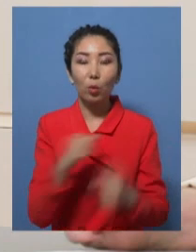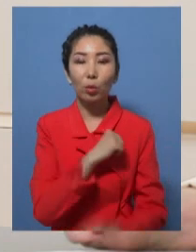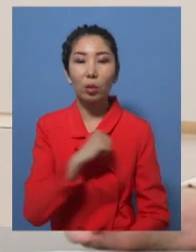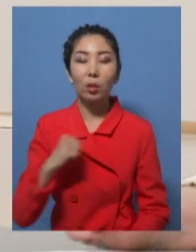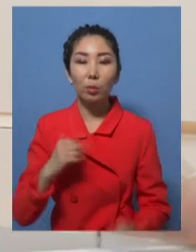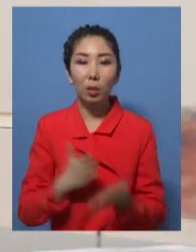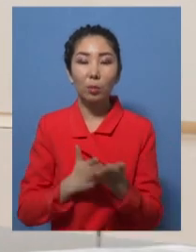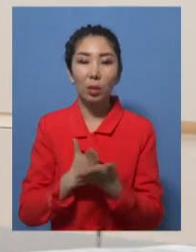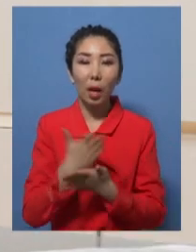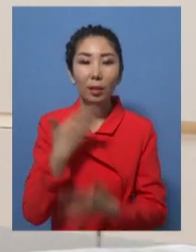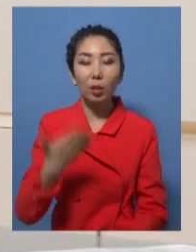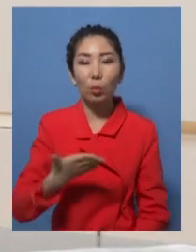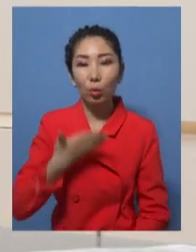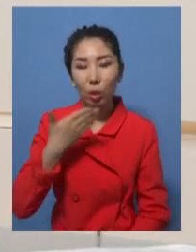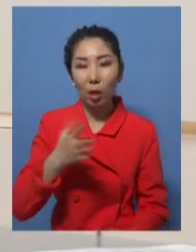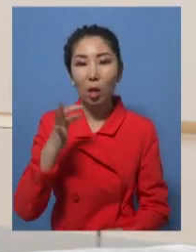қызметімізге келетін болсақ,